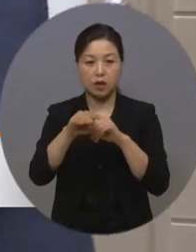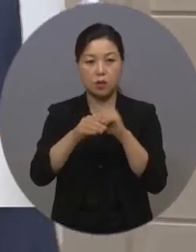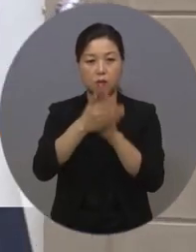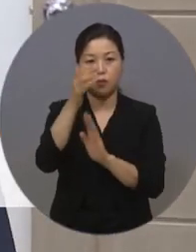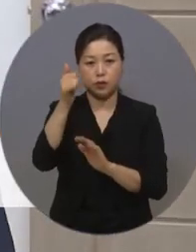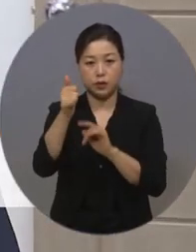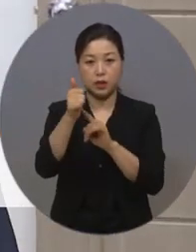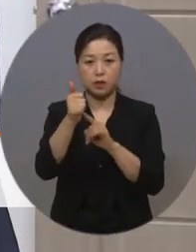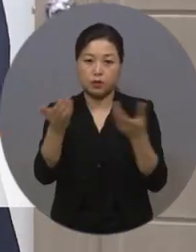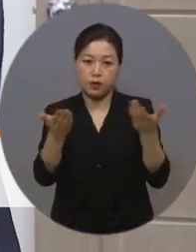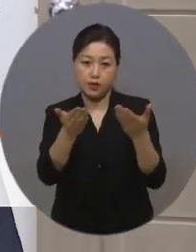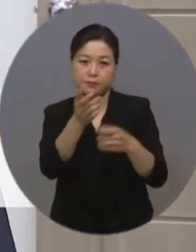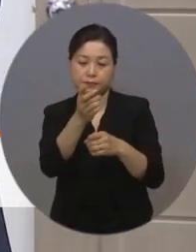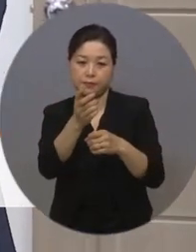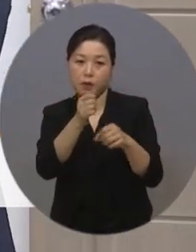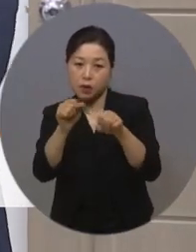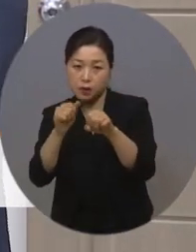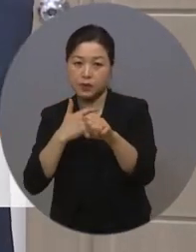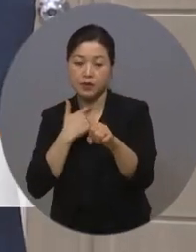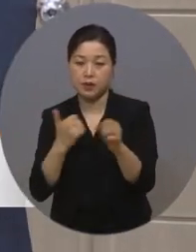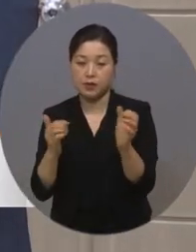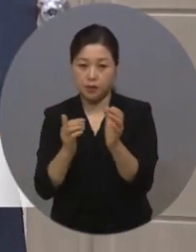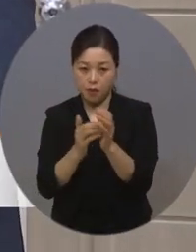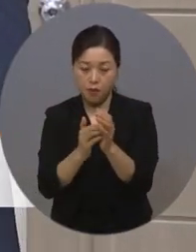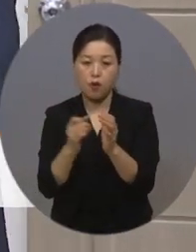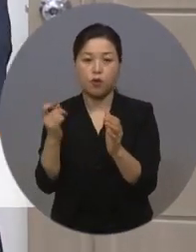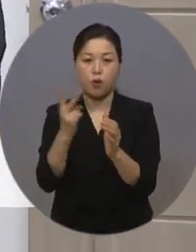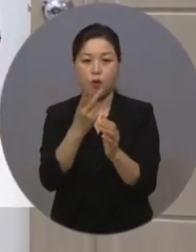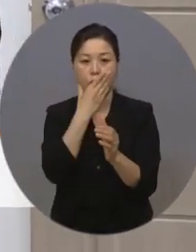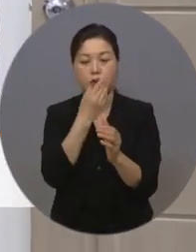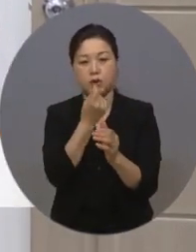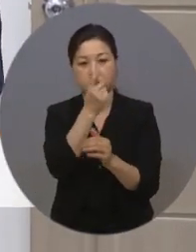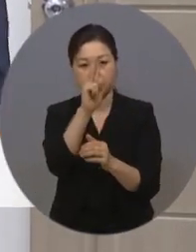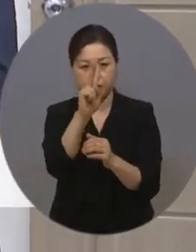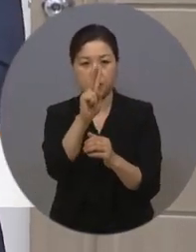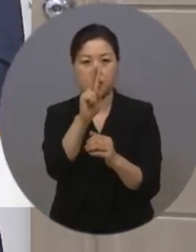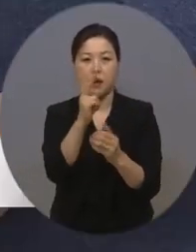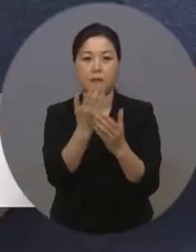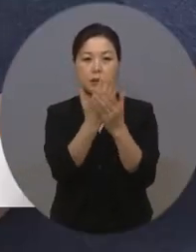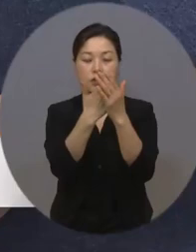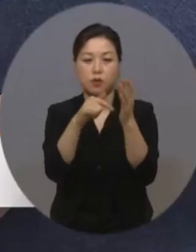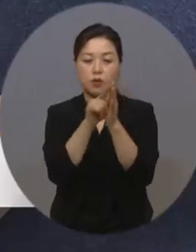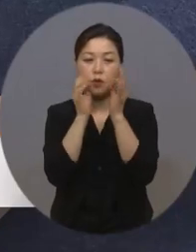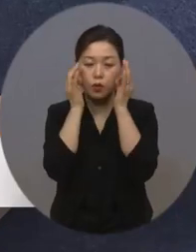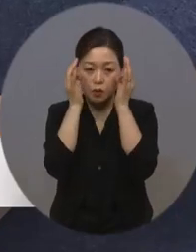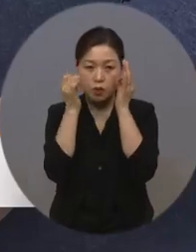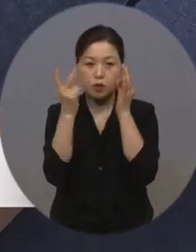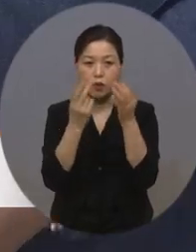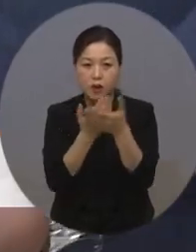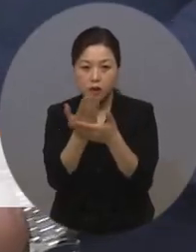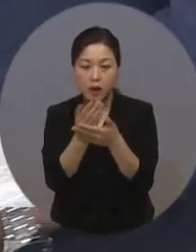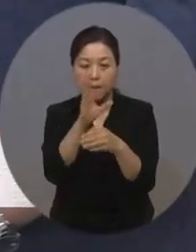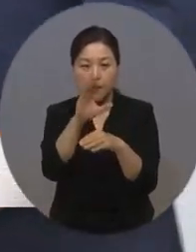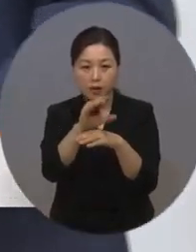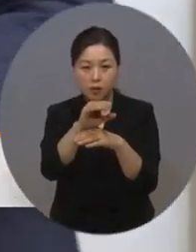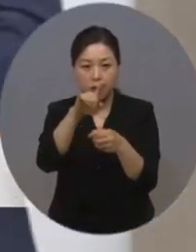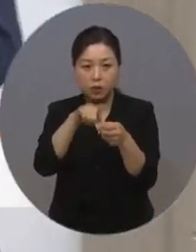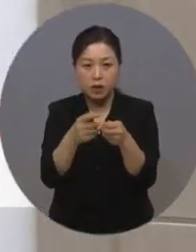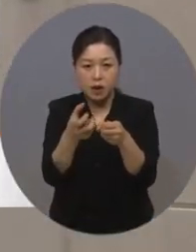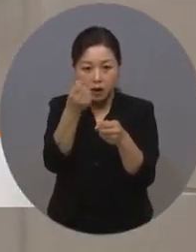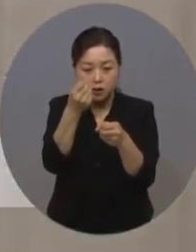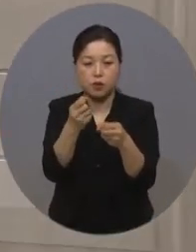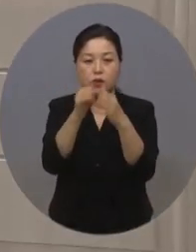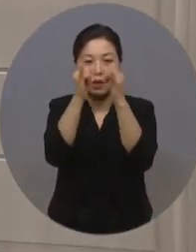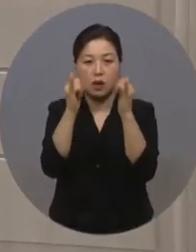복지 대비 성장의 기여해 왔으며 나눔과 배려를 실천하는 방송에 인형을 담아 우리 사회의 밝은 미래를